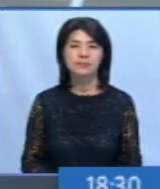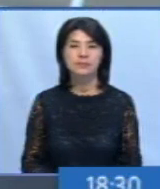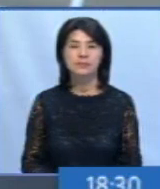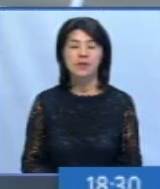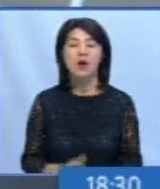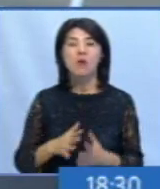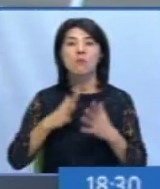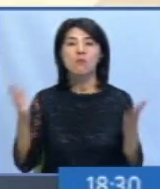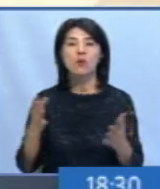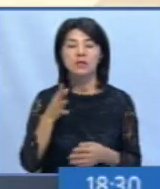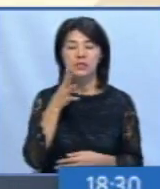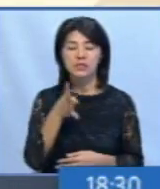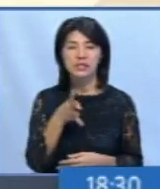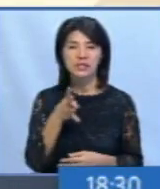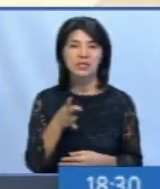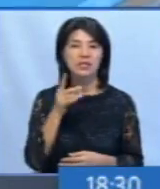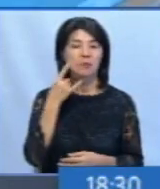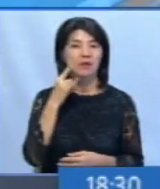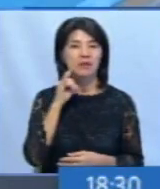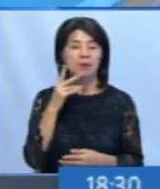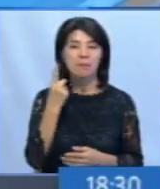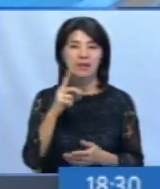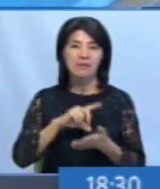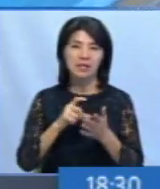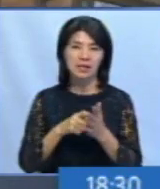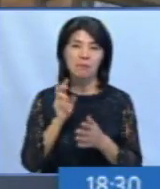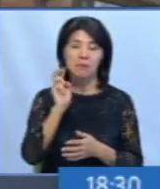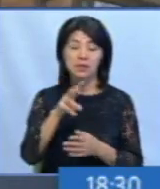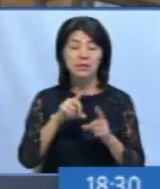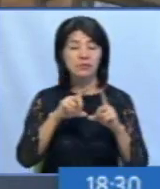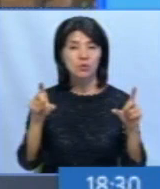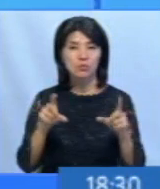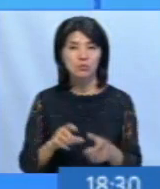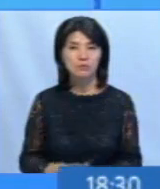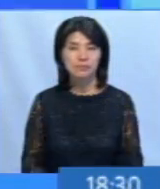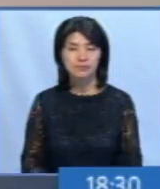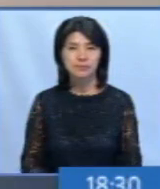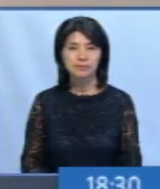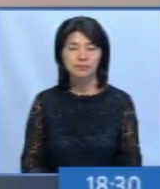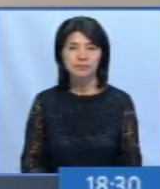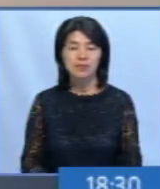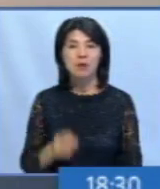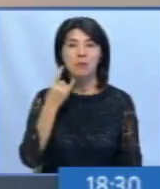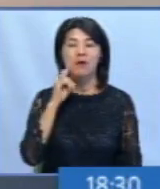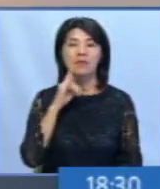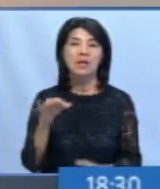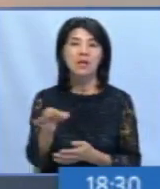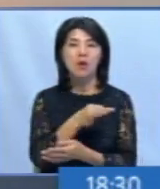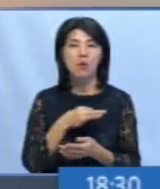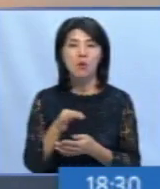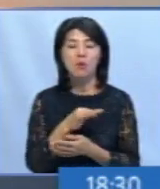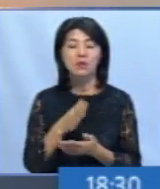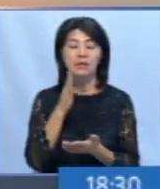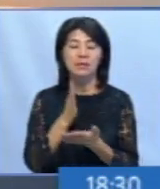Более 4500 павлодарских первоклашек пошли сегодня в школу. В Павлодарской области стартовал